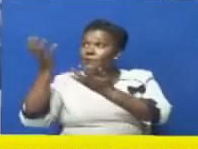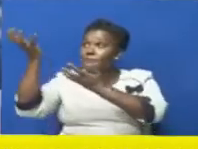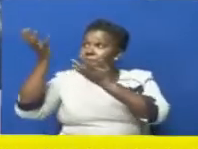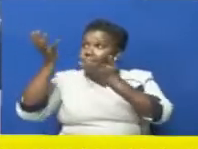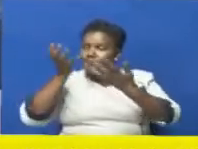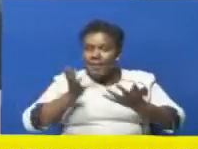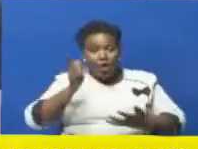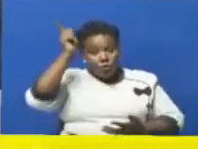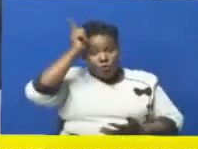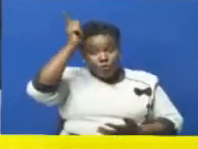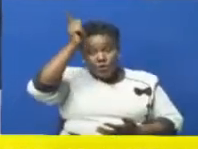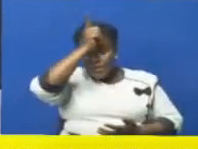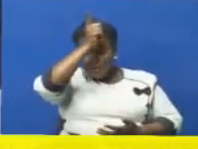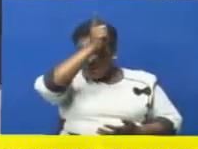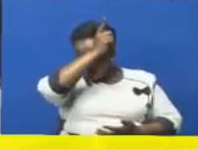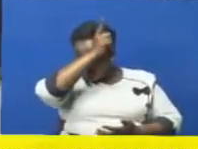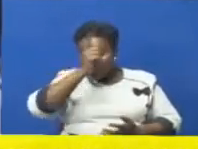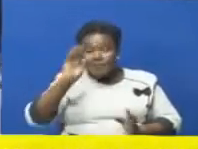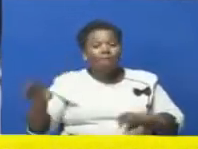Elizabeth wa pili.